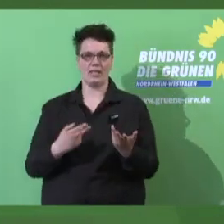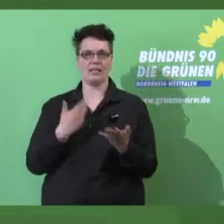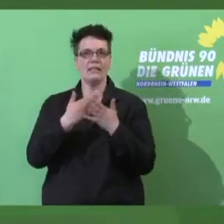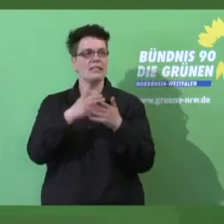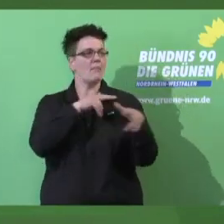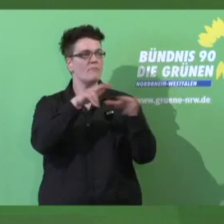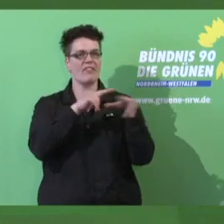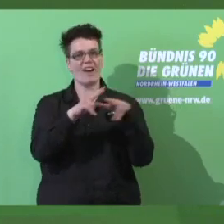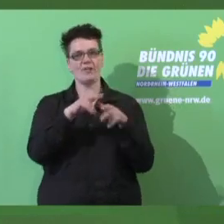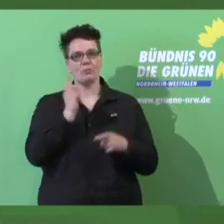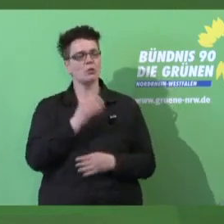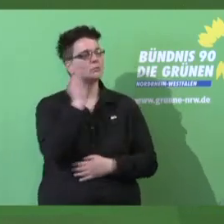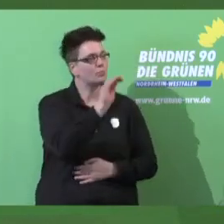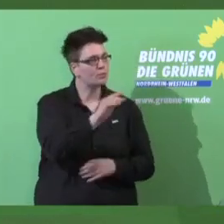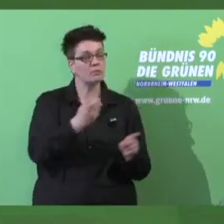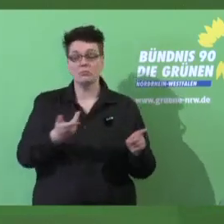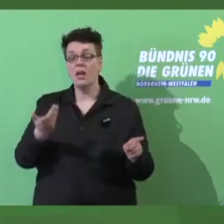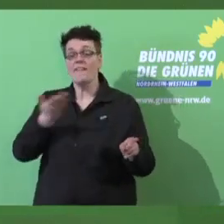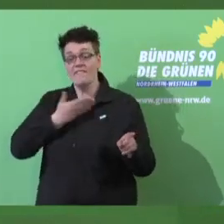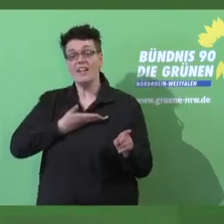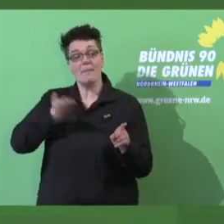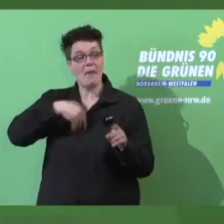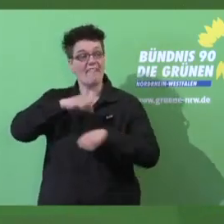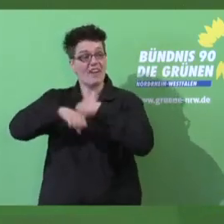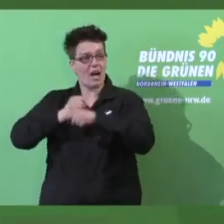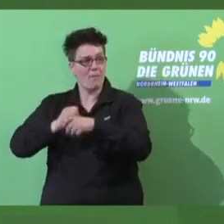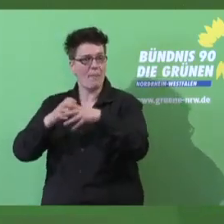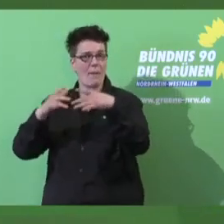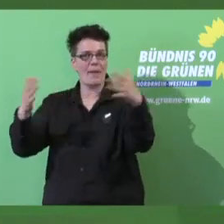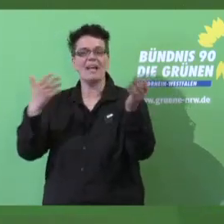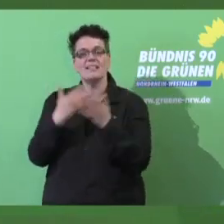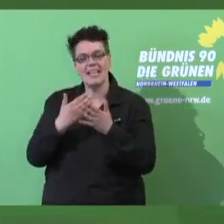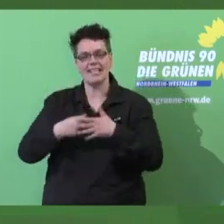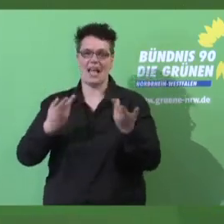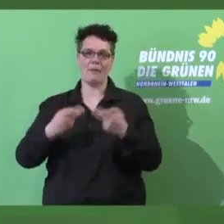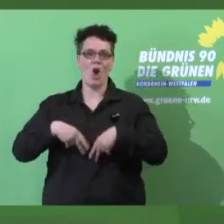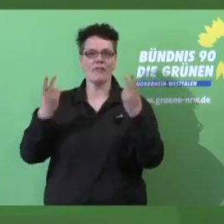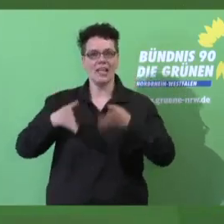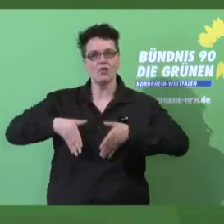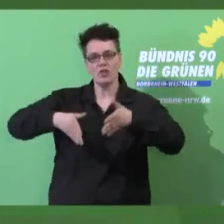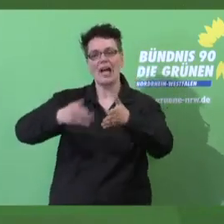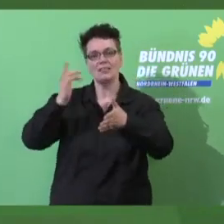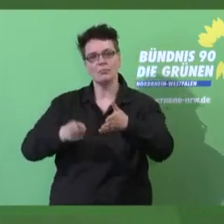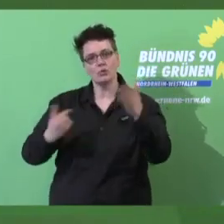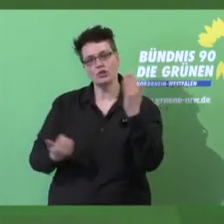geben, wir wollen mehr Rad und wir müssen deswegen den öffentlichen Raum auch neu aufteilen.